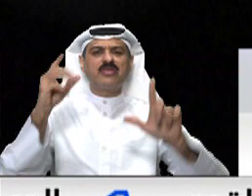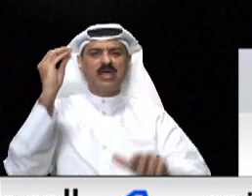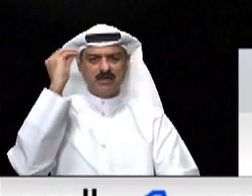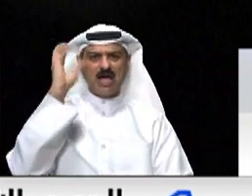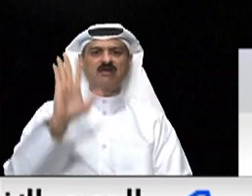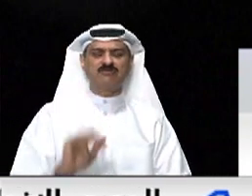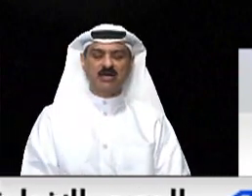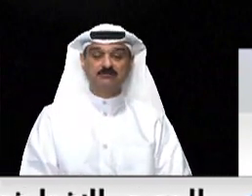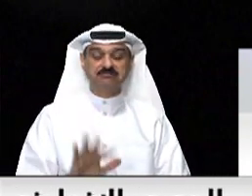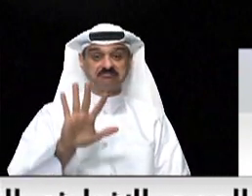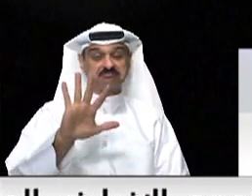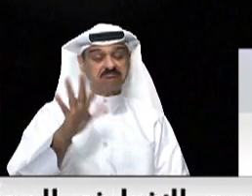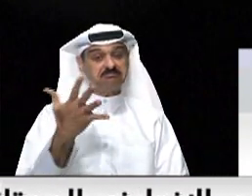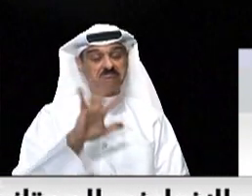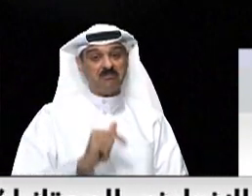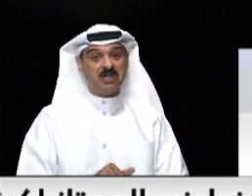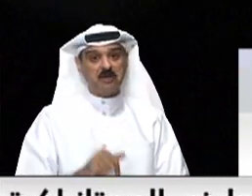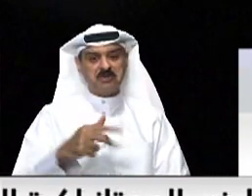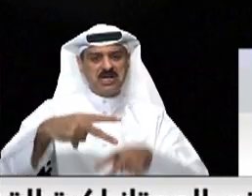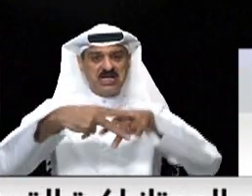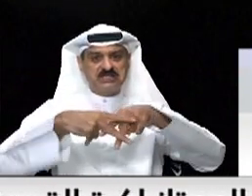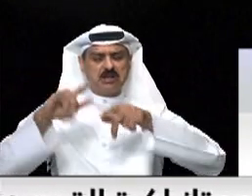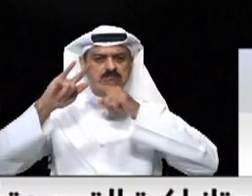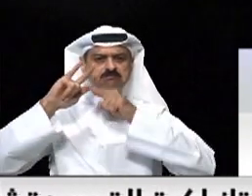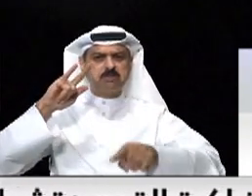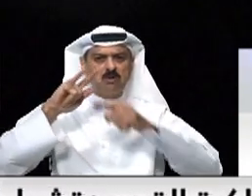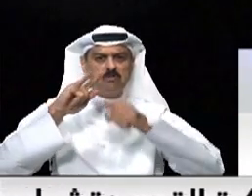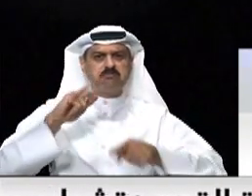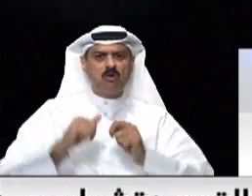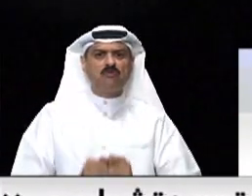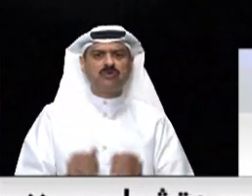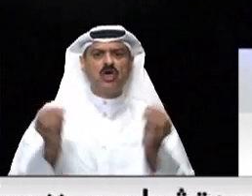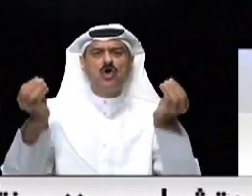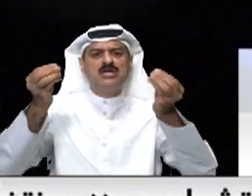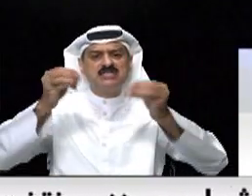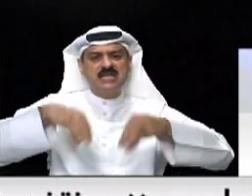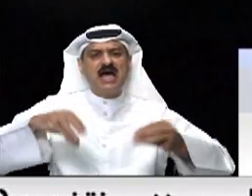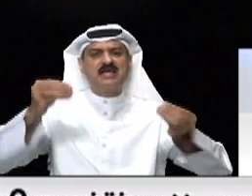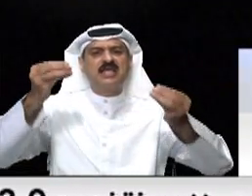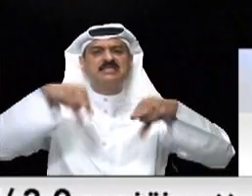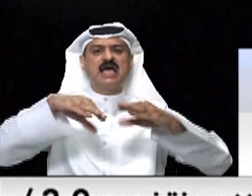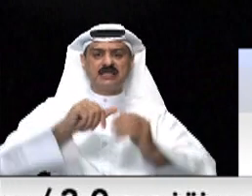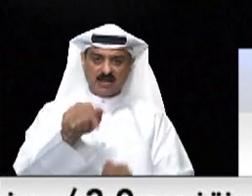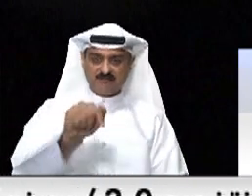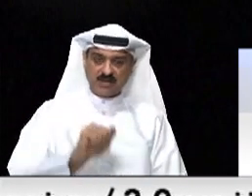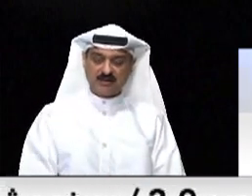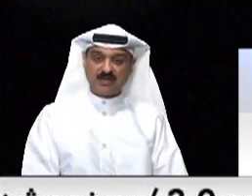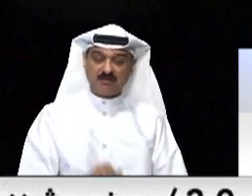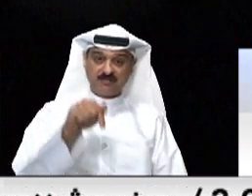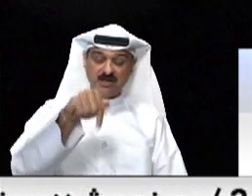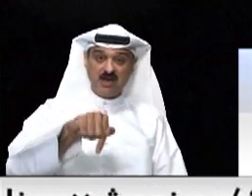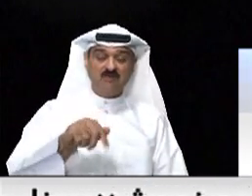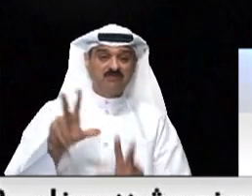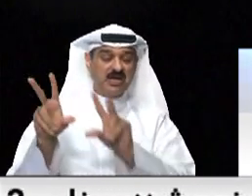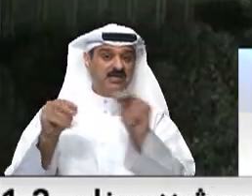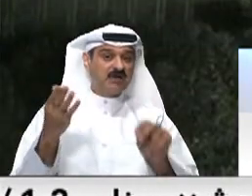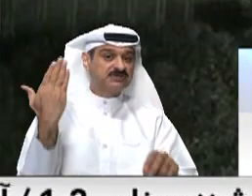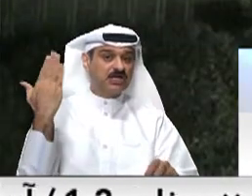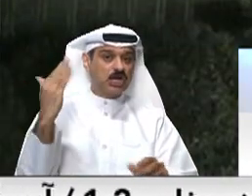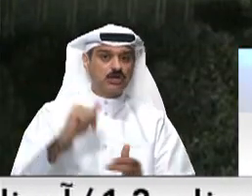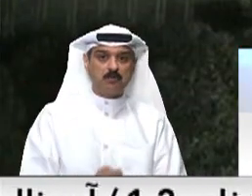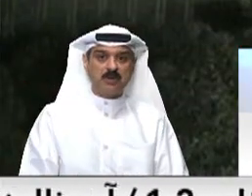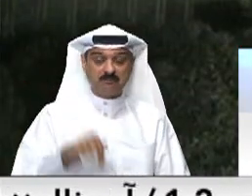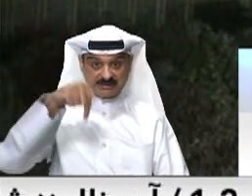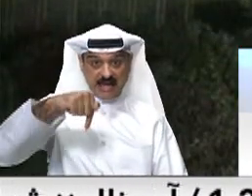ينذر بارتكاب الاحتلال مجازر كبيرة بحق المدنيين كما جرى خلال الأيام السالفة أو